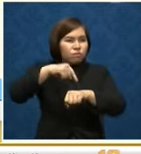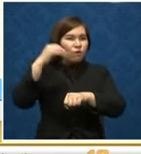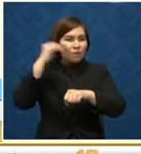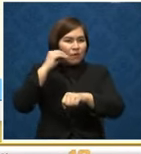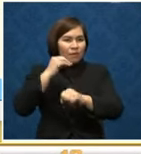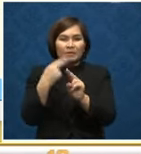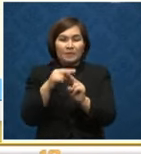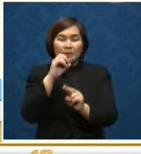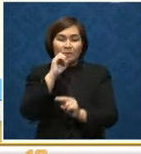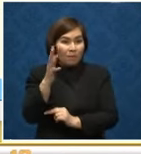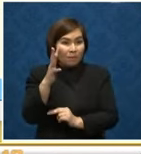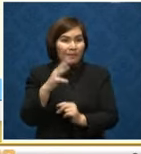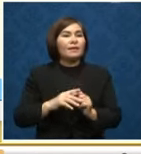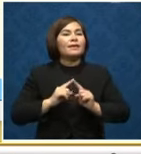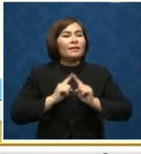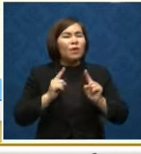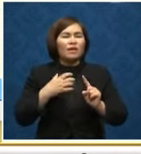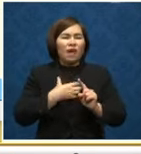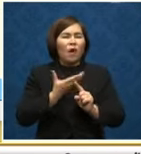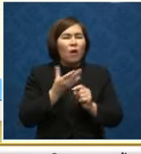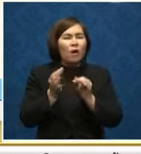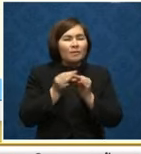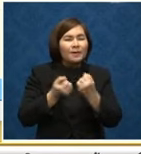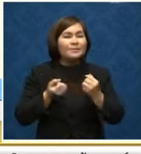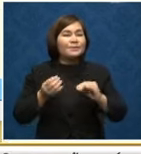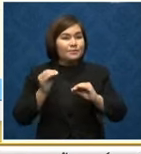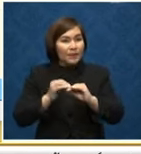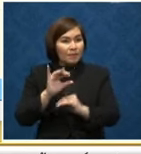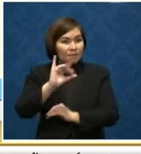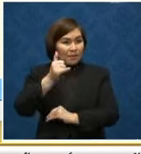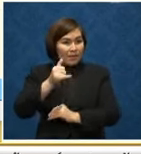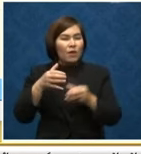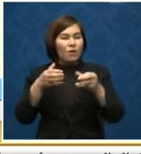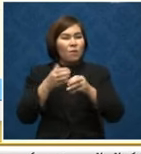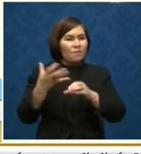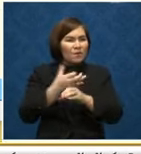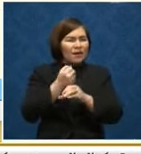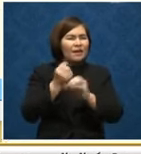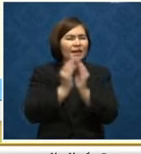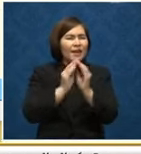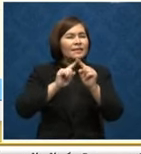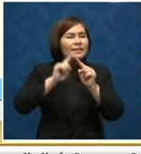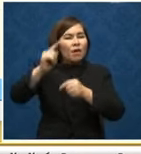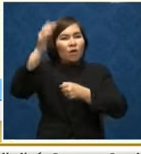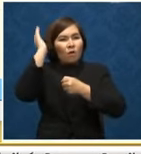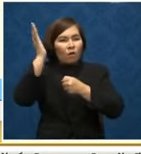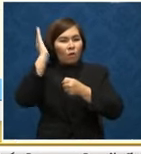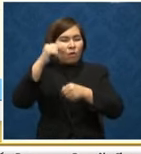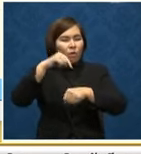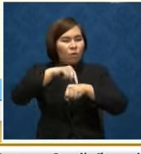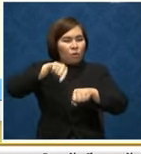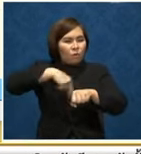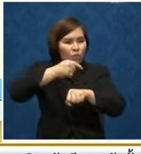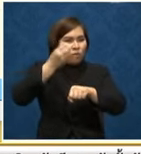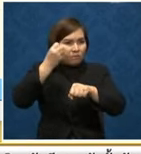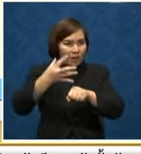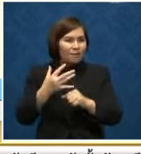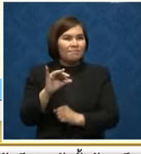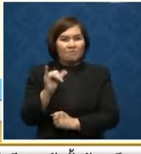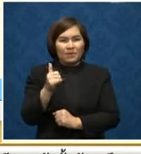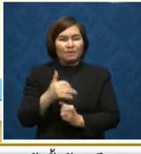ดนั้นแต่ความจริงท่านน่าจะเอ่ยอีกสักนิดหนึ่งว่าอาจจะเป็นพรรคอันดับหนึ่งในวันนี้ที่ใช้เวลาอภิปรายจำนวนมากขนาดนั้นก็ได้แ